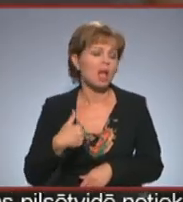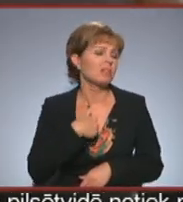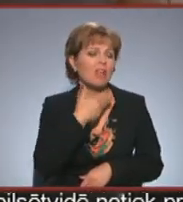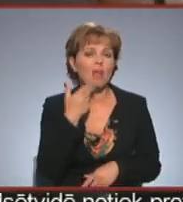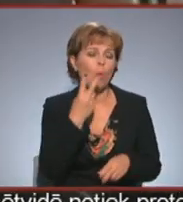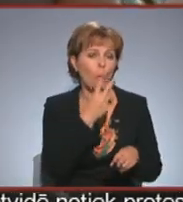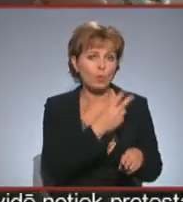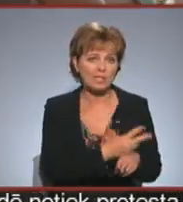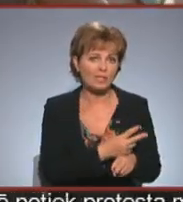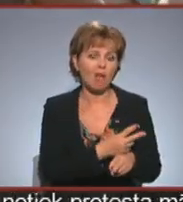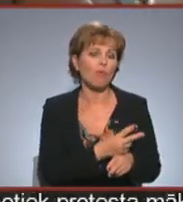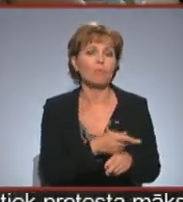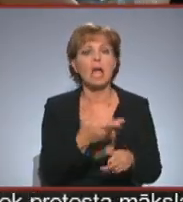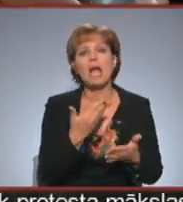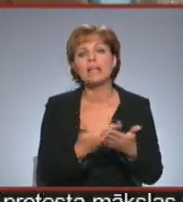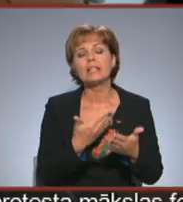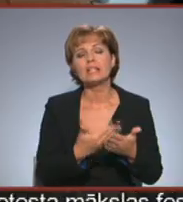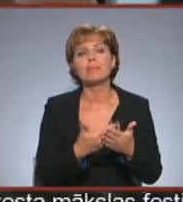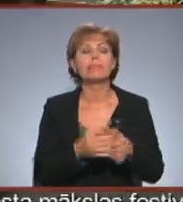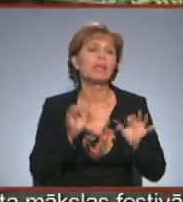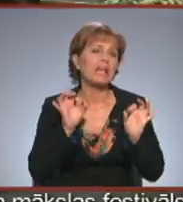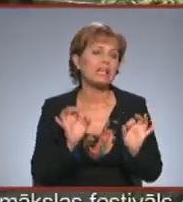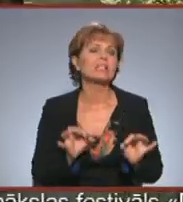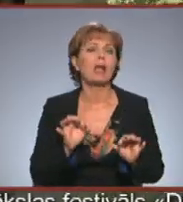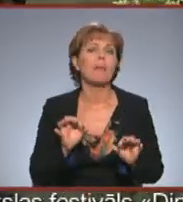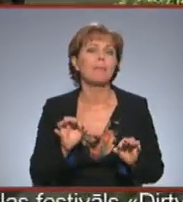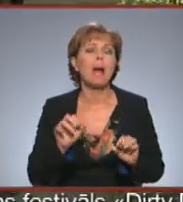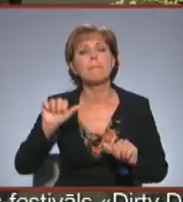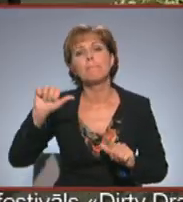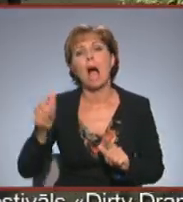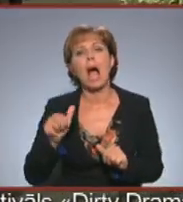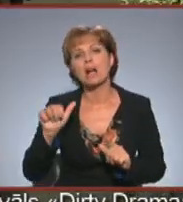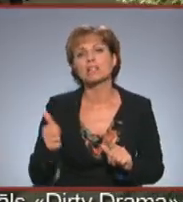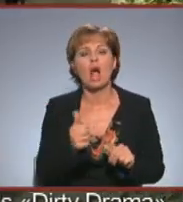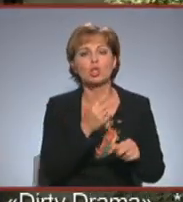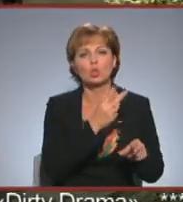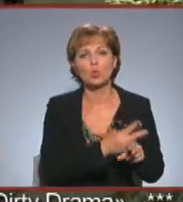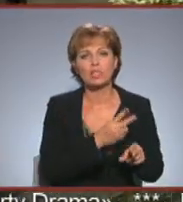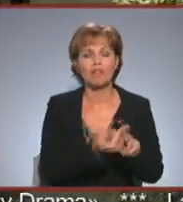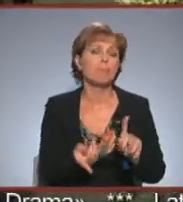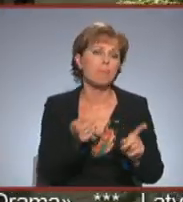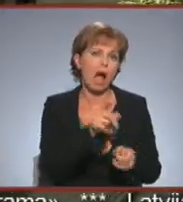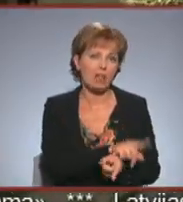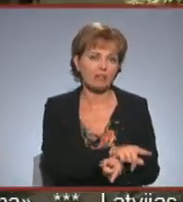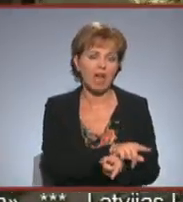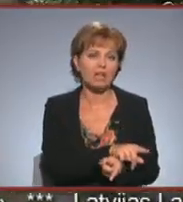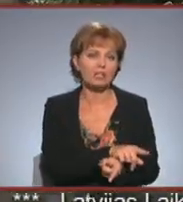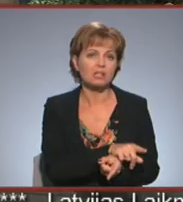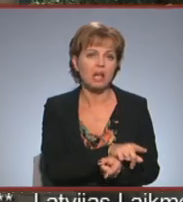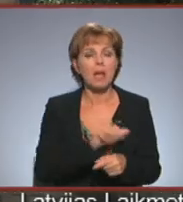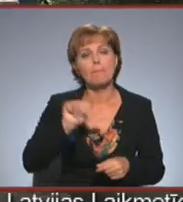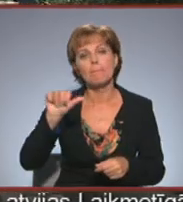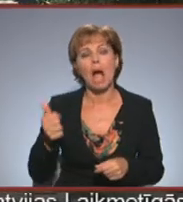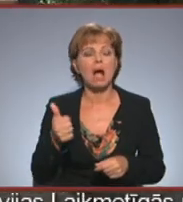uzdevumi, teiksim, īsts mākslas uzdevumi. Īsts mākslas uzdevums tomēr ir pārvērst to visu tādā